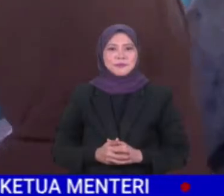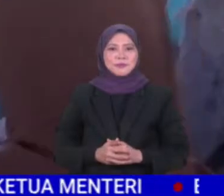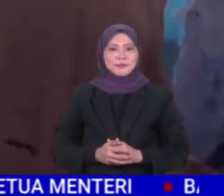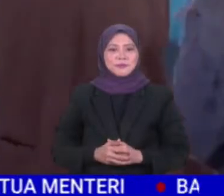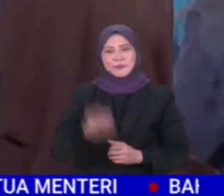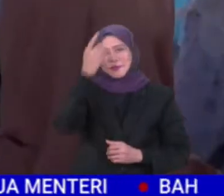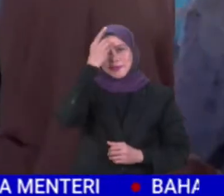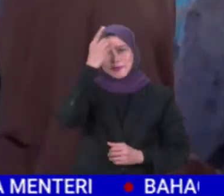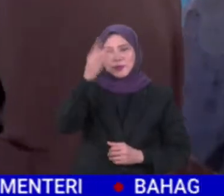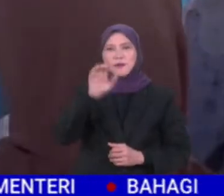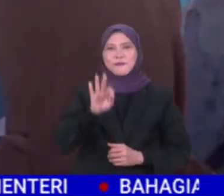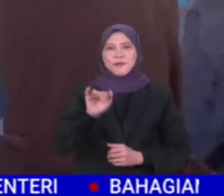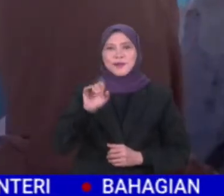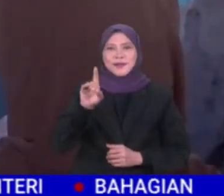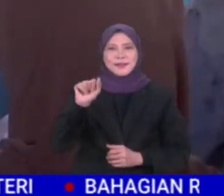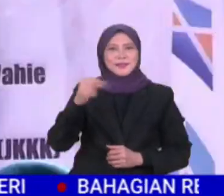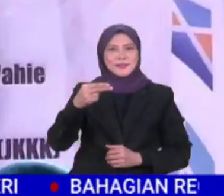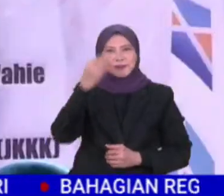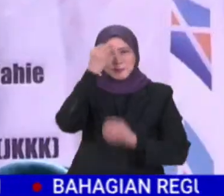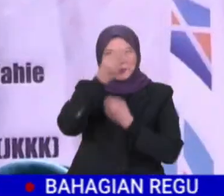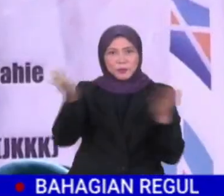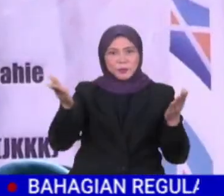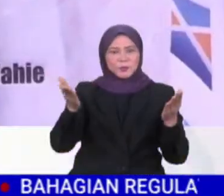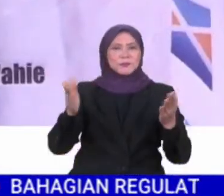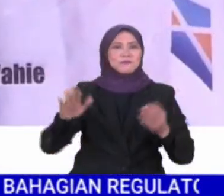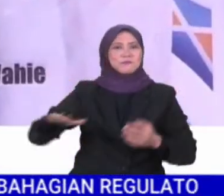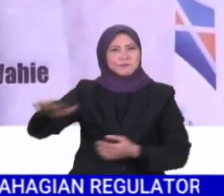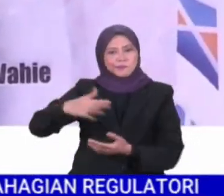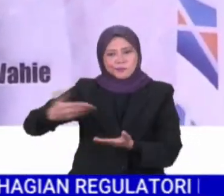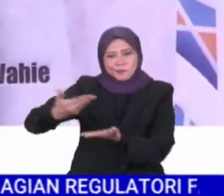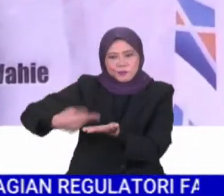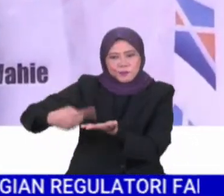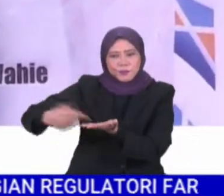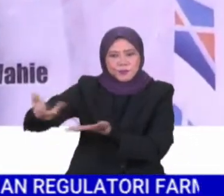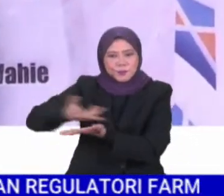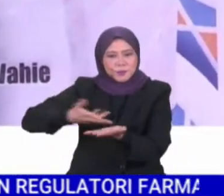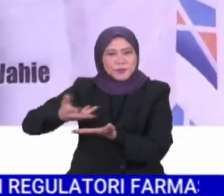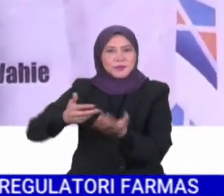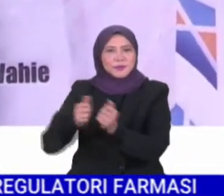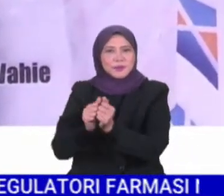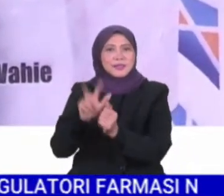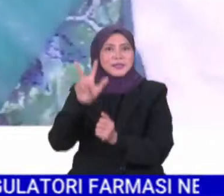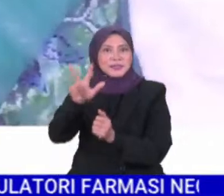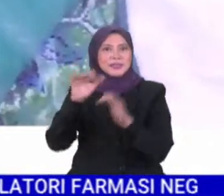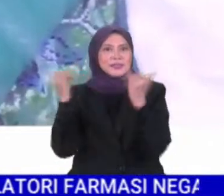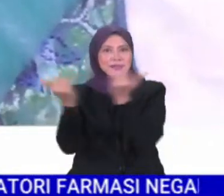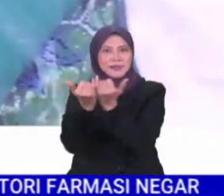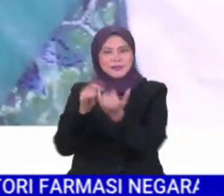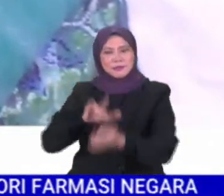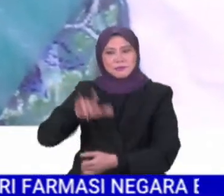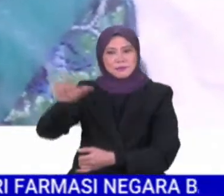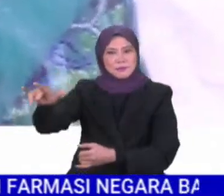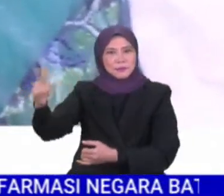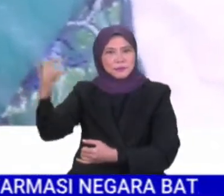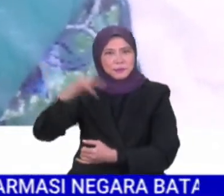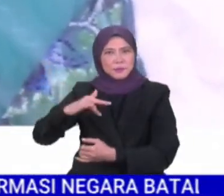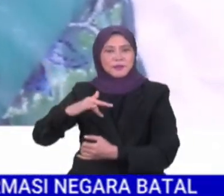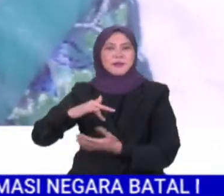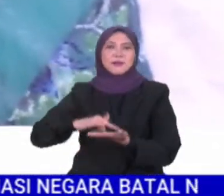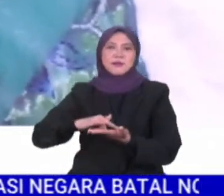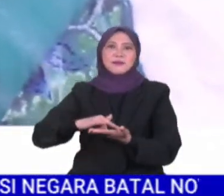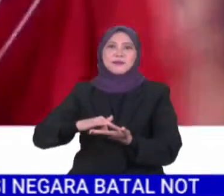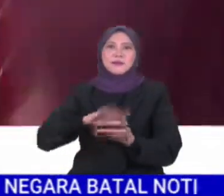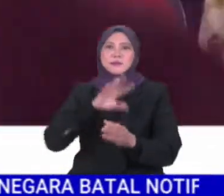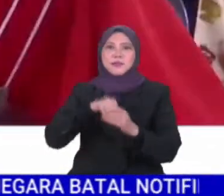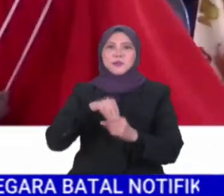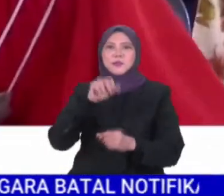Datuk Sri Fadilah memberitahu pihaknya sedang mengadakan perbincangan bersama tiga buah Serikat penerbangan tempatan termasuk